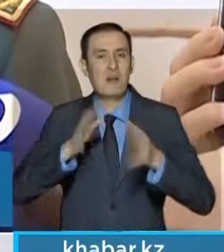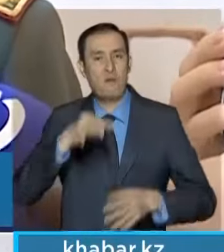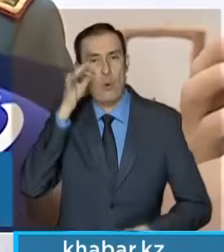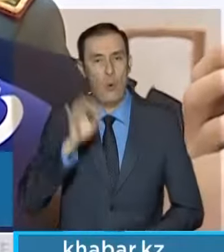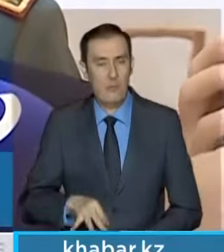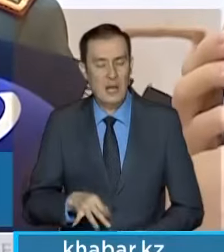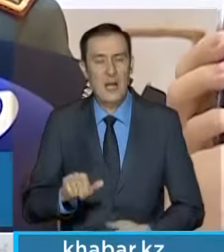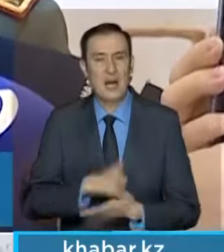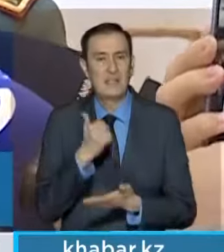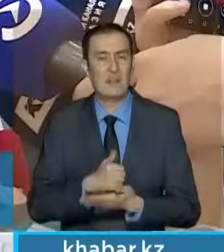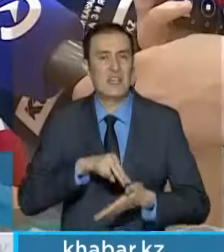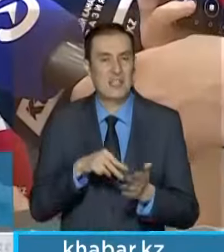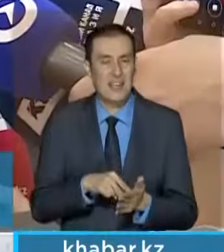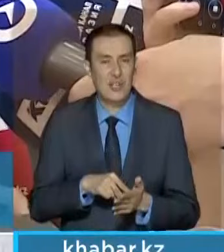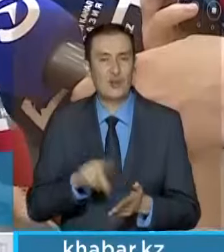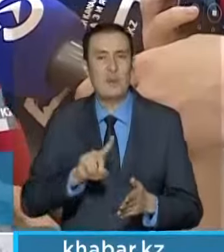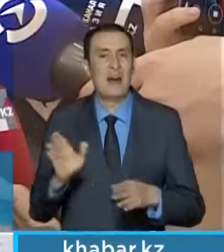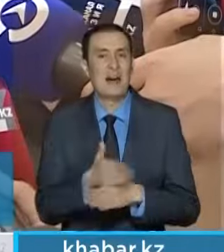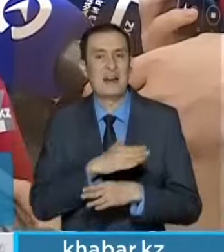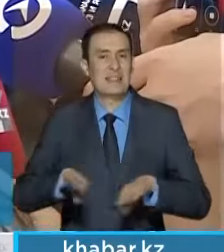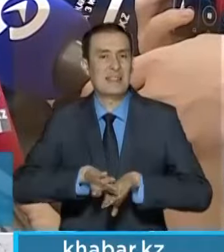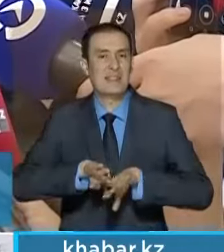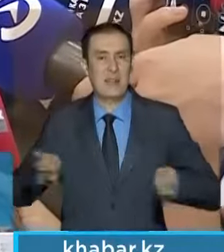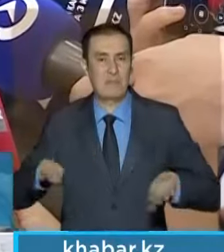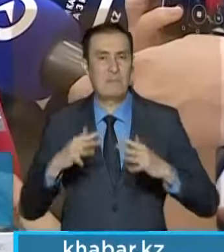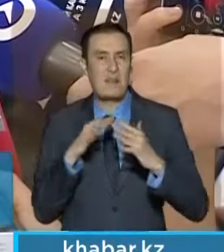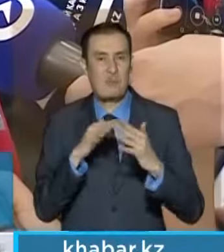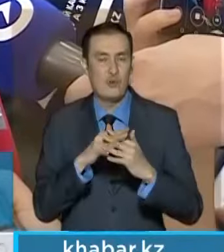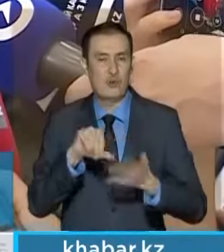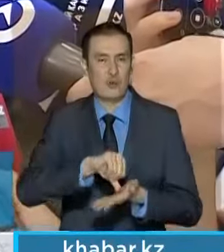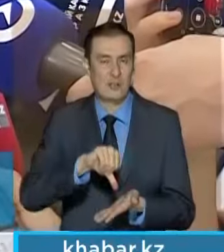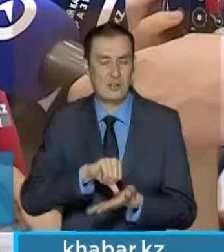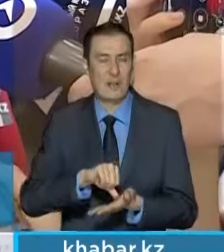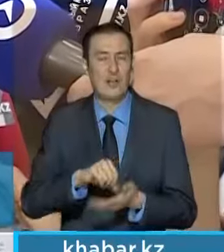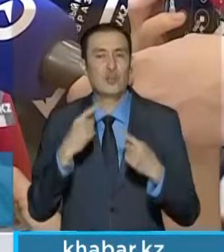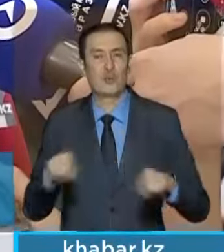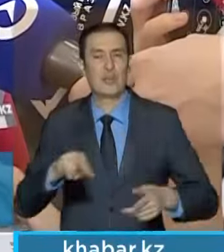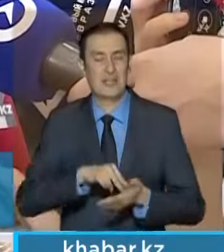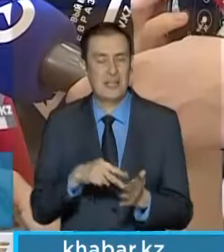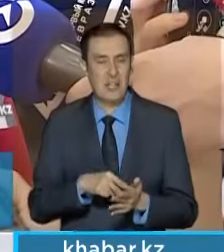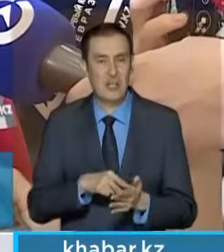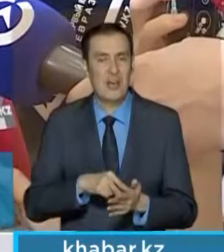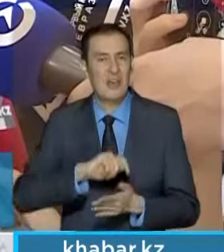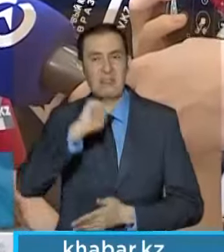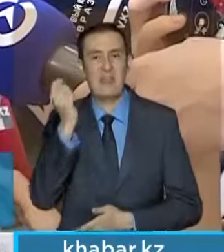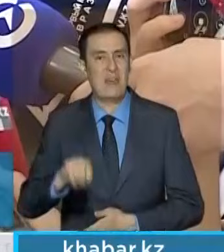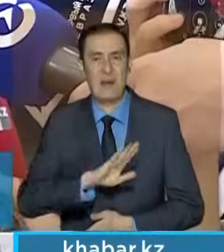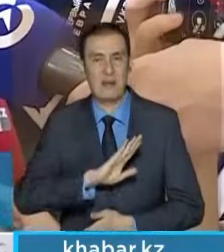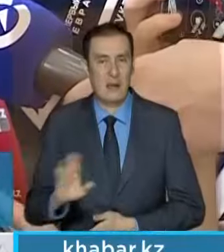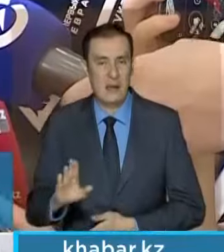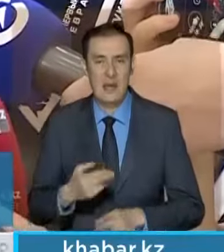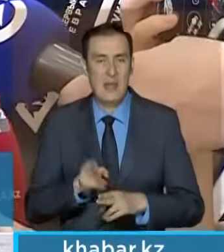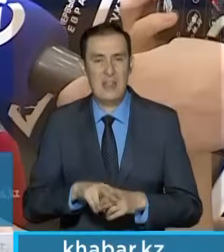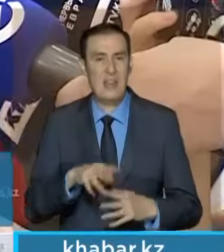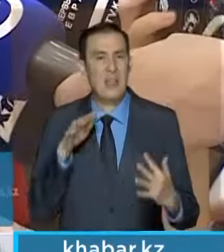опыта. Ведь основная задача – разъединение противоборствующих сторон. И другие задачи – это не война, это